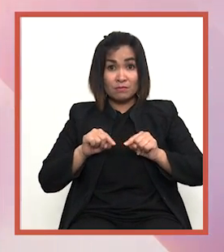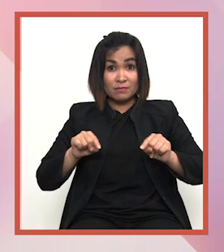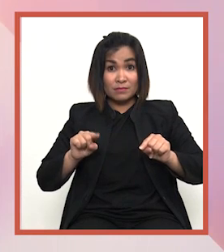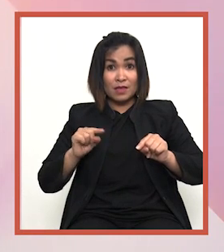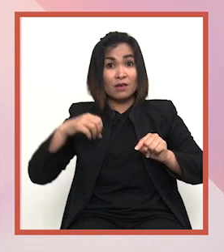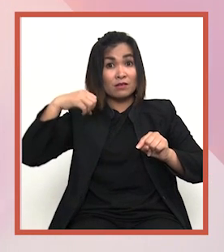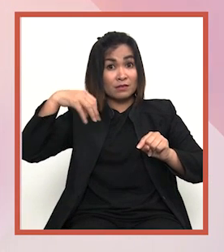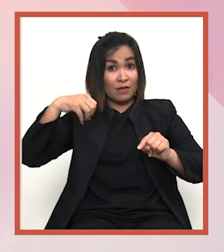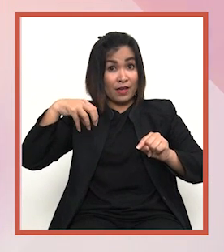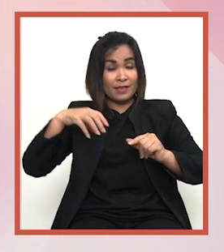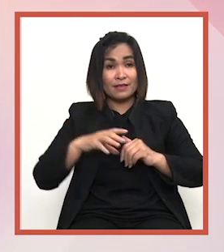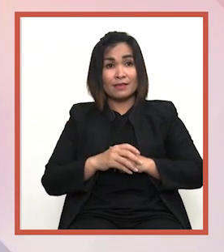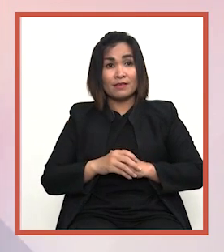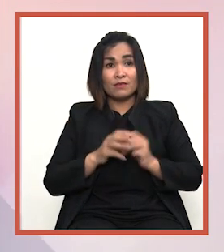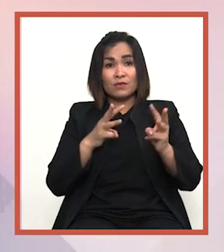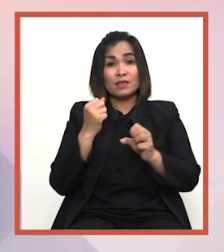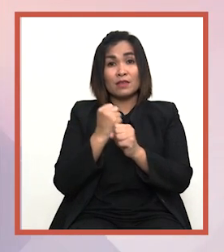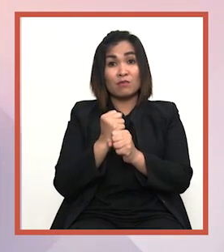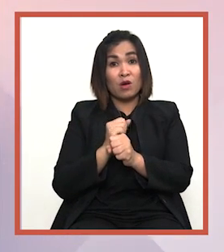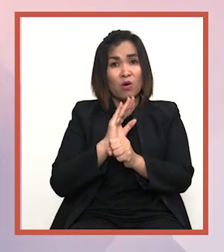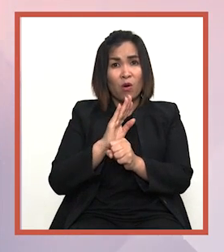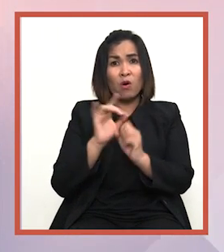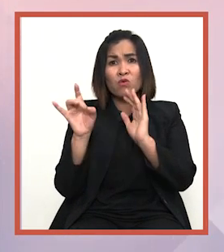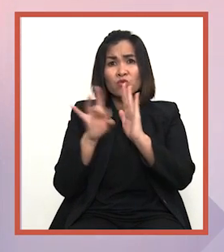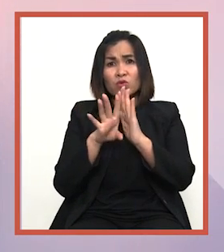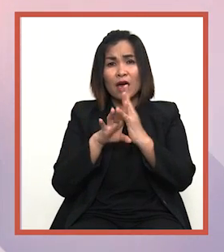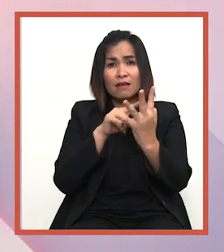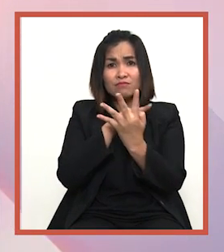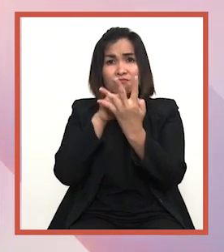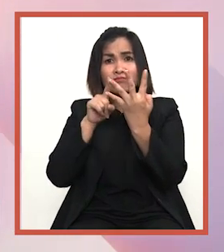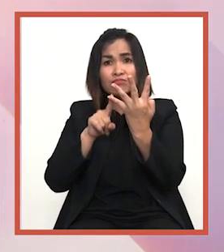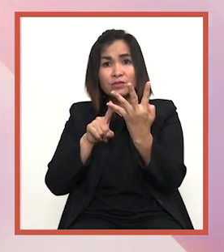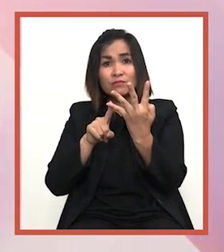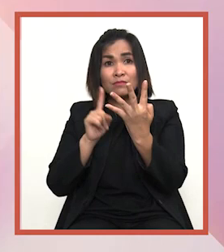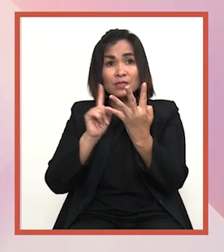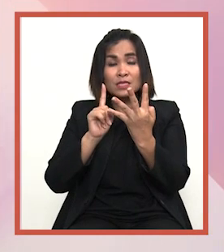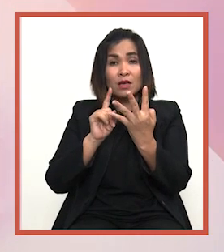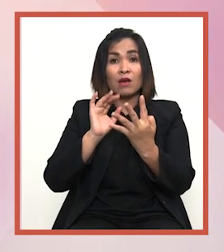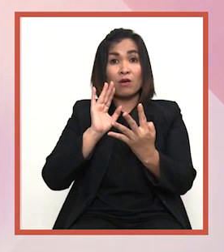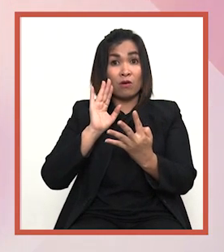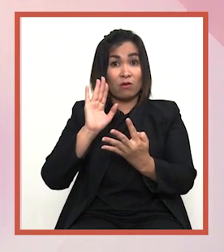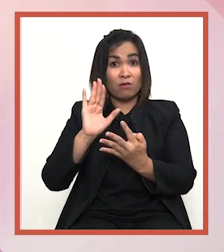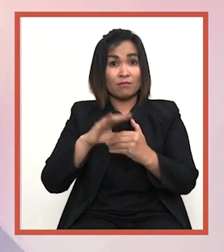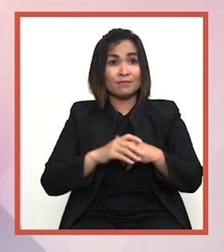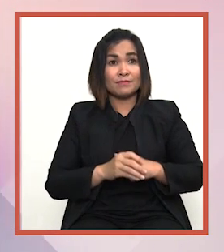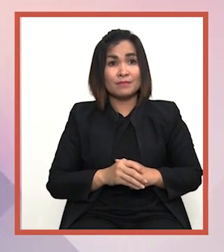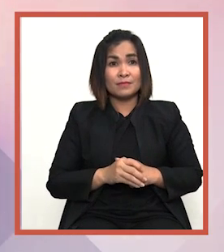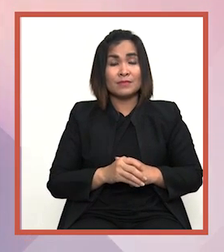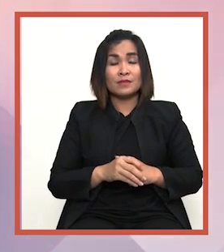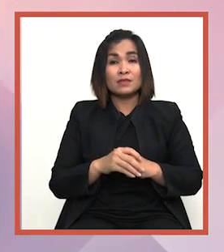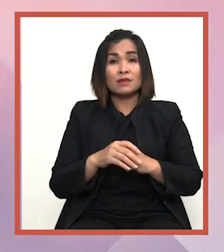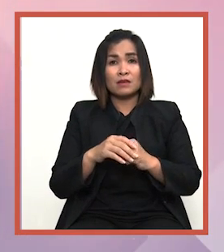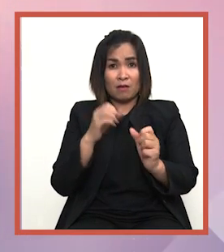นี้จะเป็นแบบการทำงานนะครับนะแล้วก็ส่วนสุดท้ายลักษณะสวิตช์ขั้วเดียวแบบการติดตั้